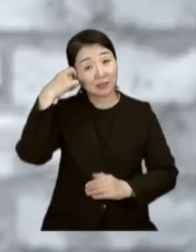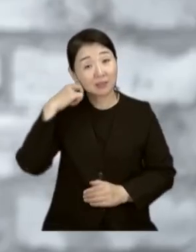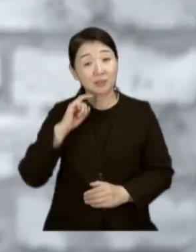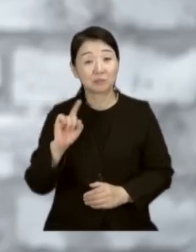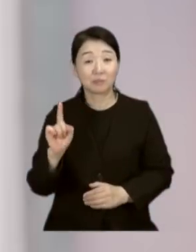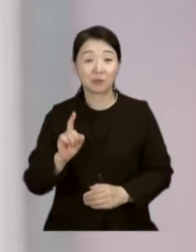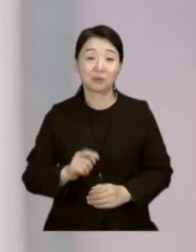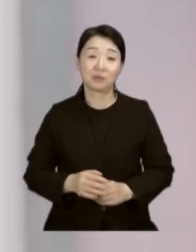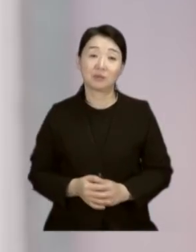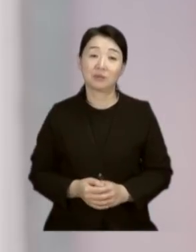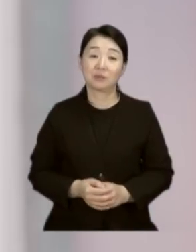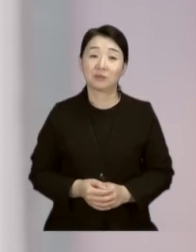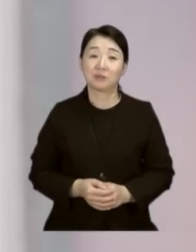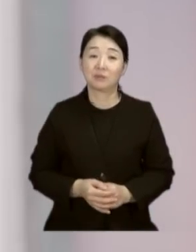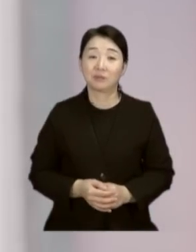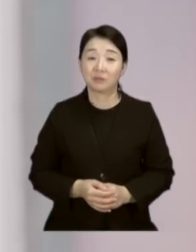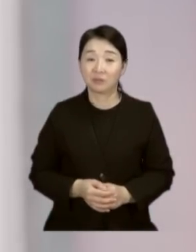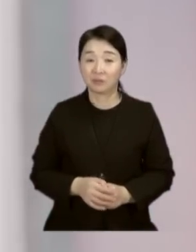저요